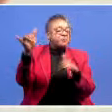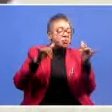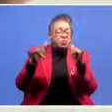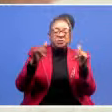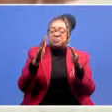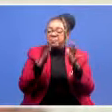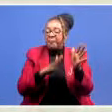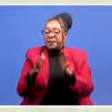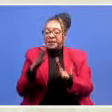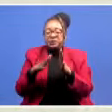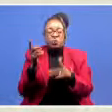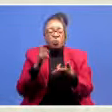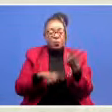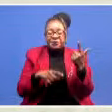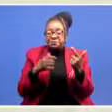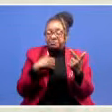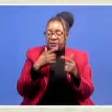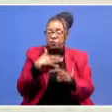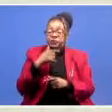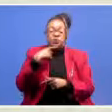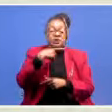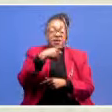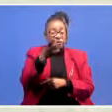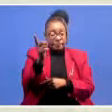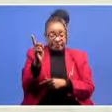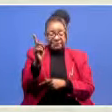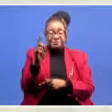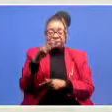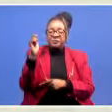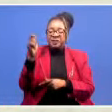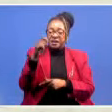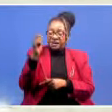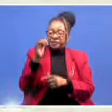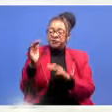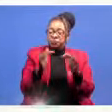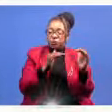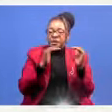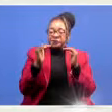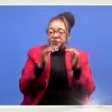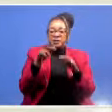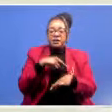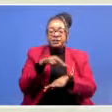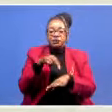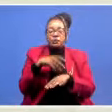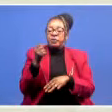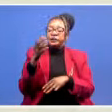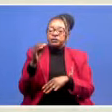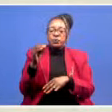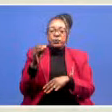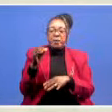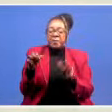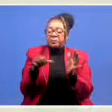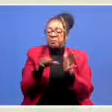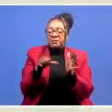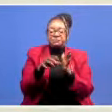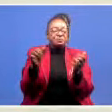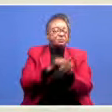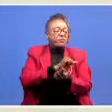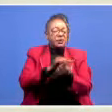mambo ya nini, mimi nataka niwaambie Kenya is a democratic nation. So hakuna haja ya kuharibu amani ya